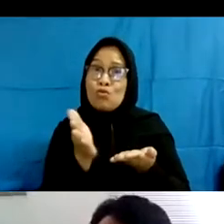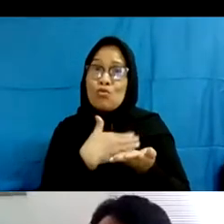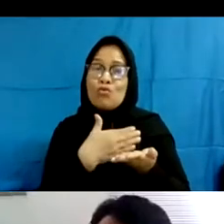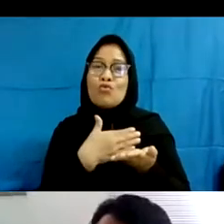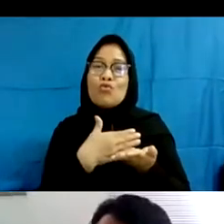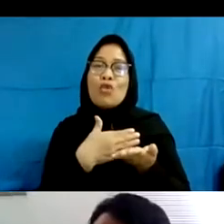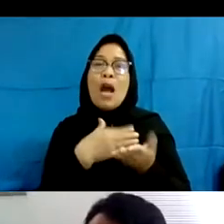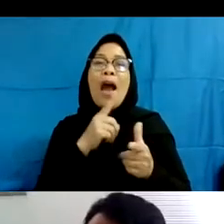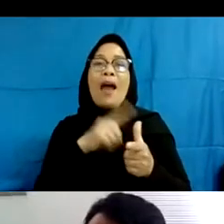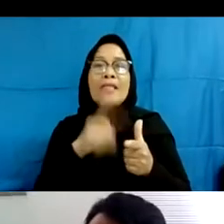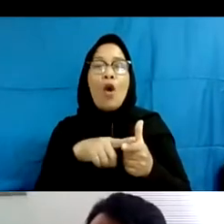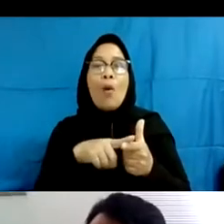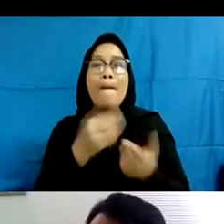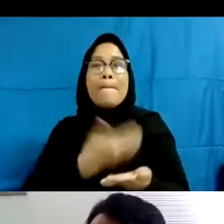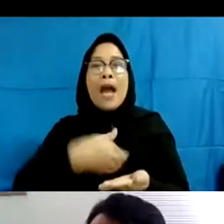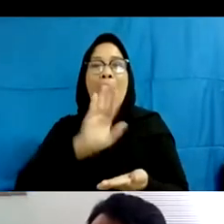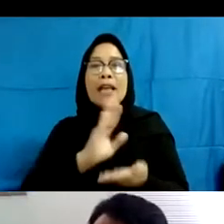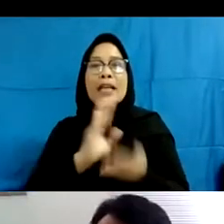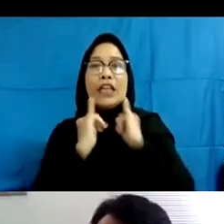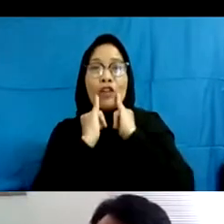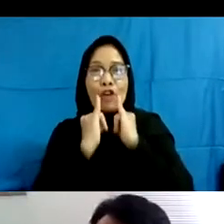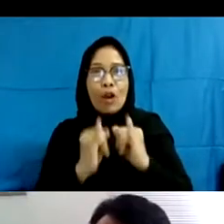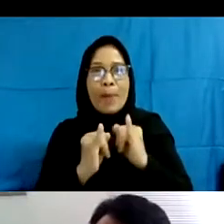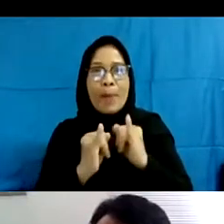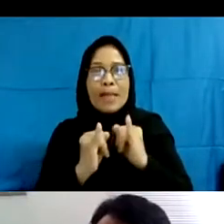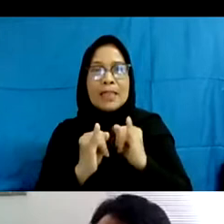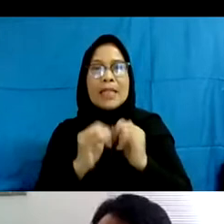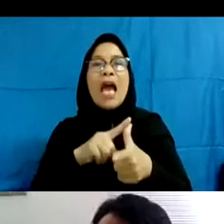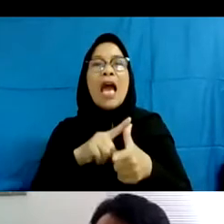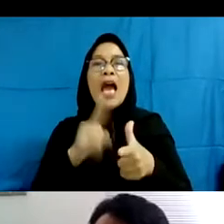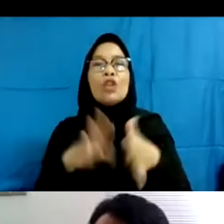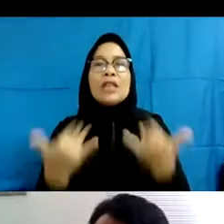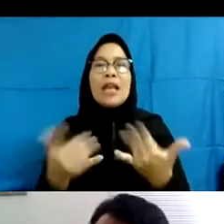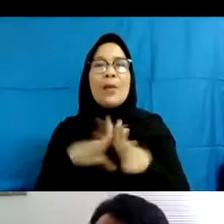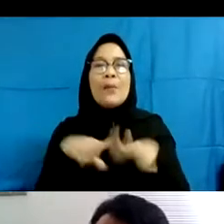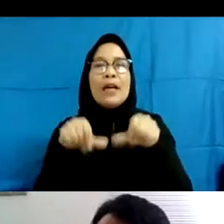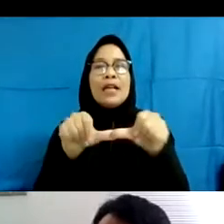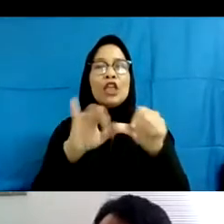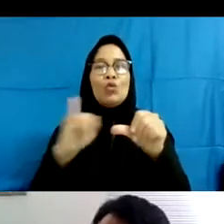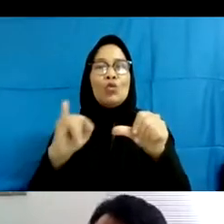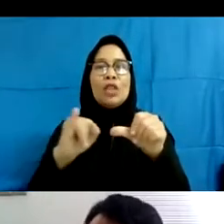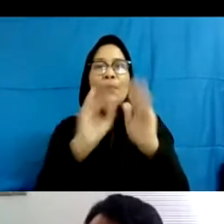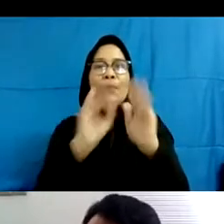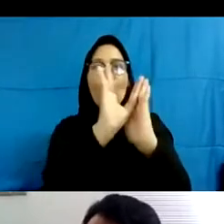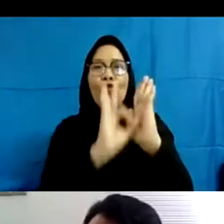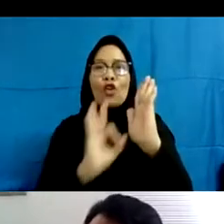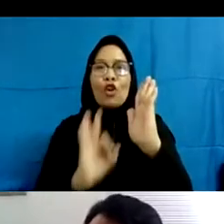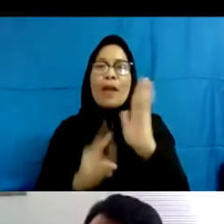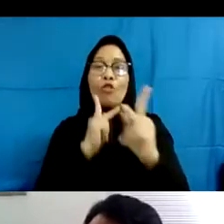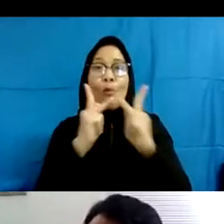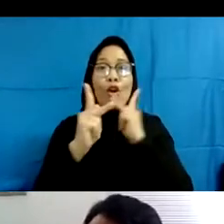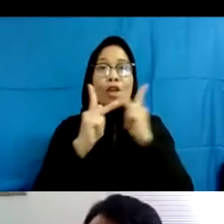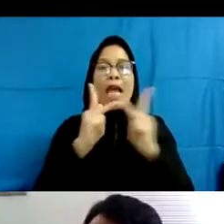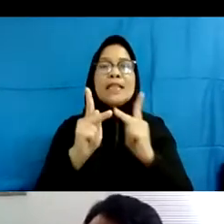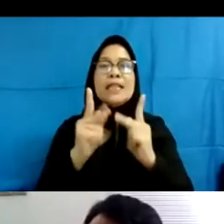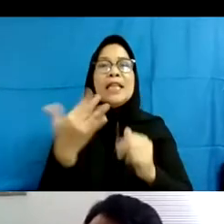bahan informasi, atau juga sekarang lagi tren mengikuti format komunikasi yang lain